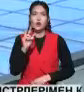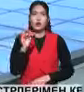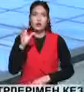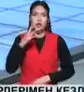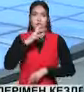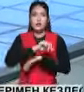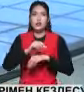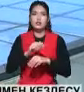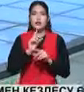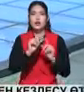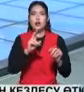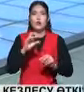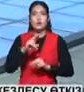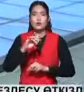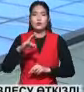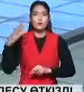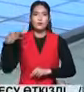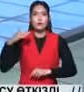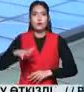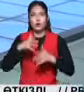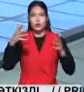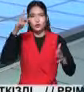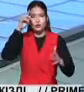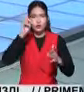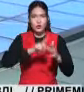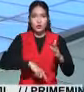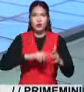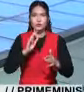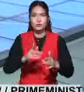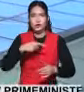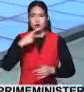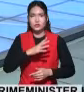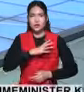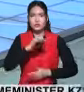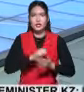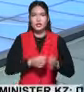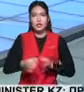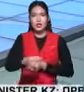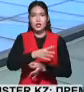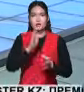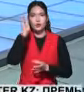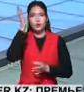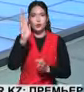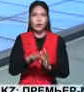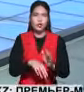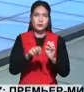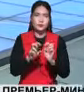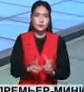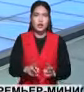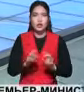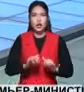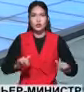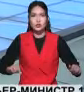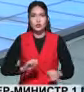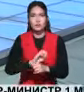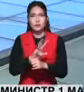сыртқы саясат ведомствосының басшыларына үлкен үміт артылатынын жеткізді. Себебі аймақтағы бейбітшілікті, қауіпсіздік пен тұрақты дамуды